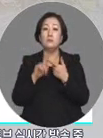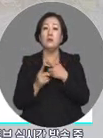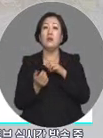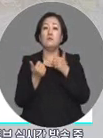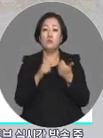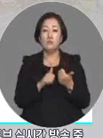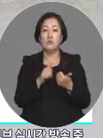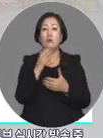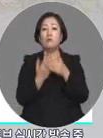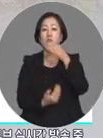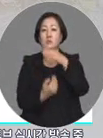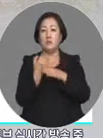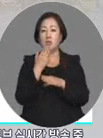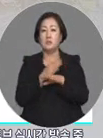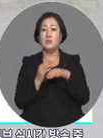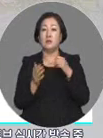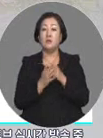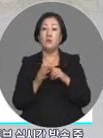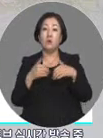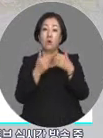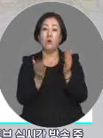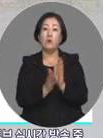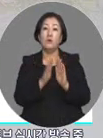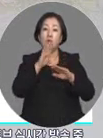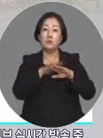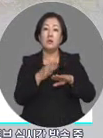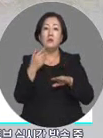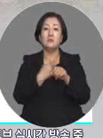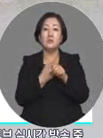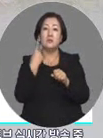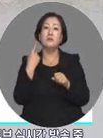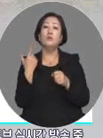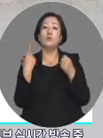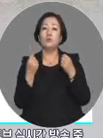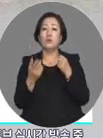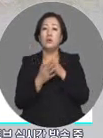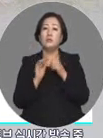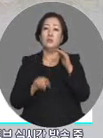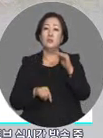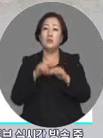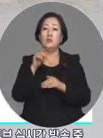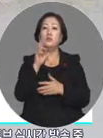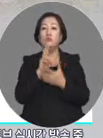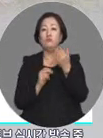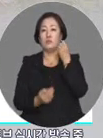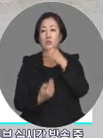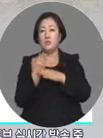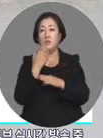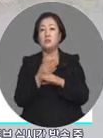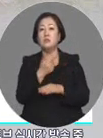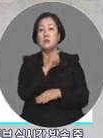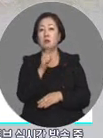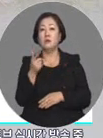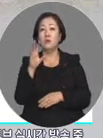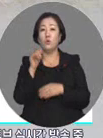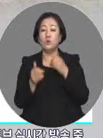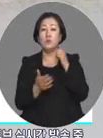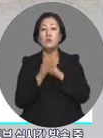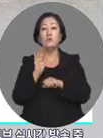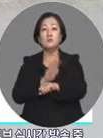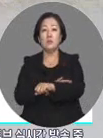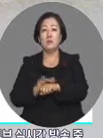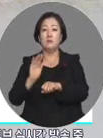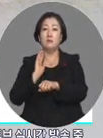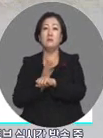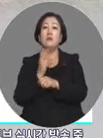사건이 발생했습니다. 해당 농장은 지난해에도 반달곰 탈출 소동이 빚어진 곳이지만 제대로 된